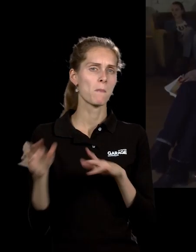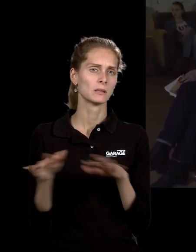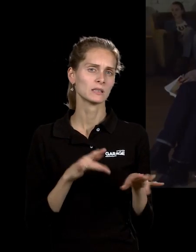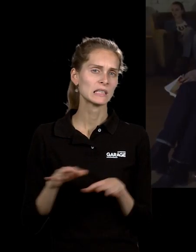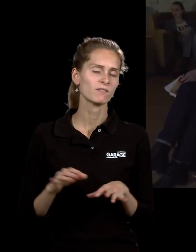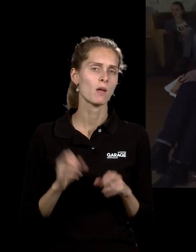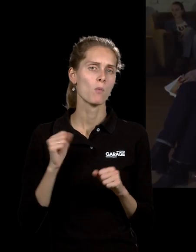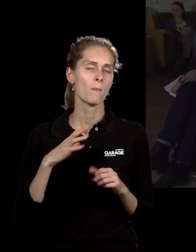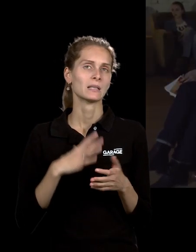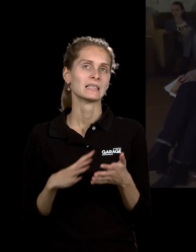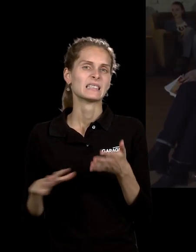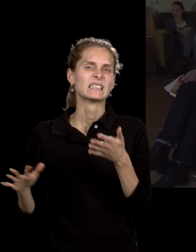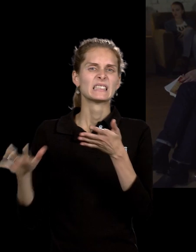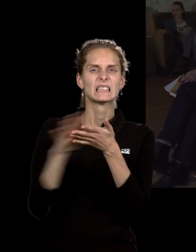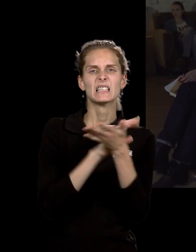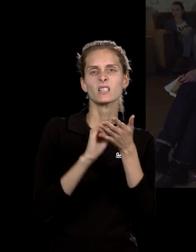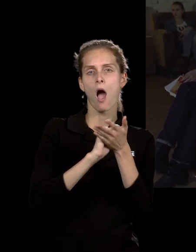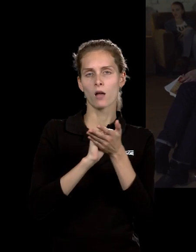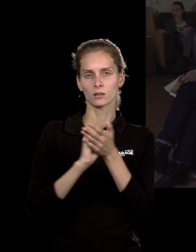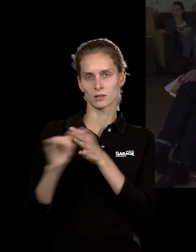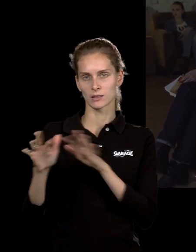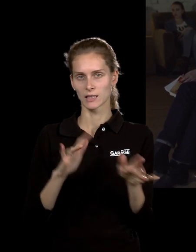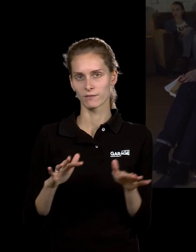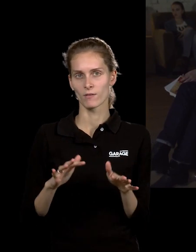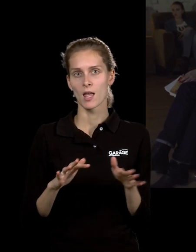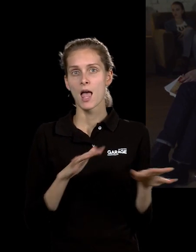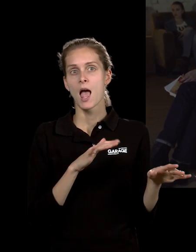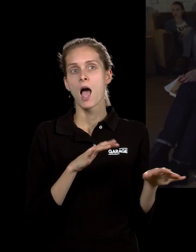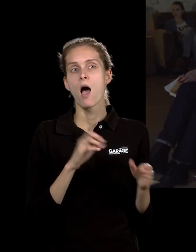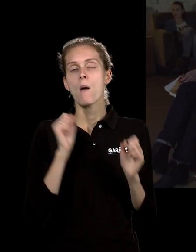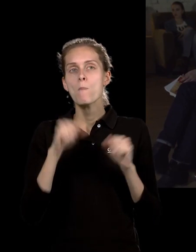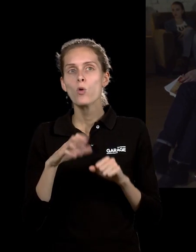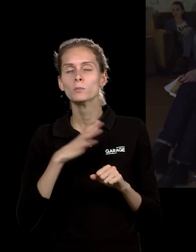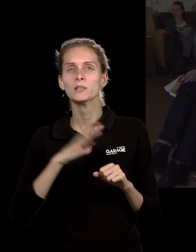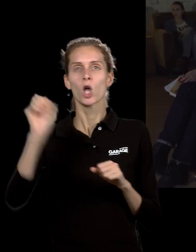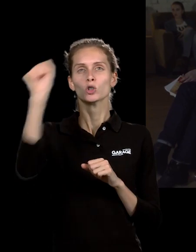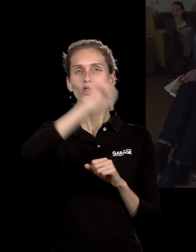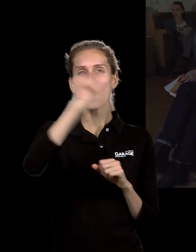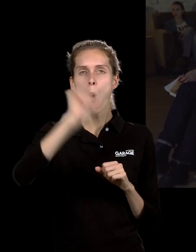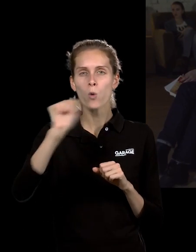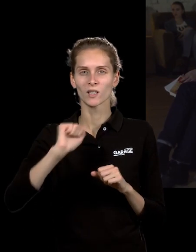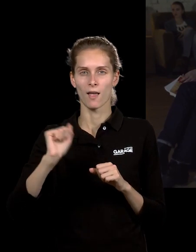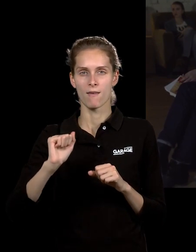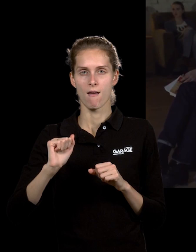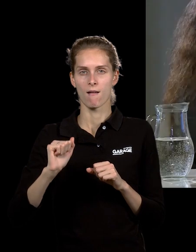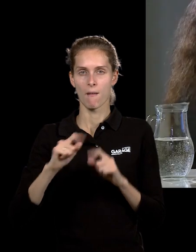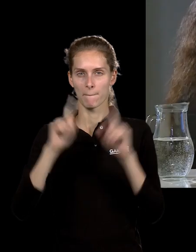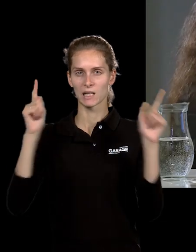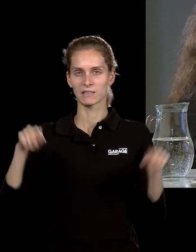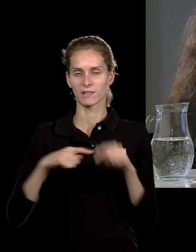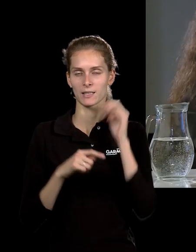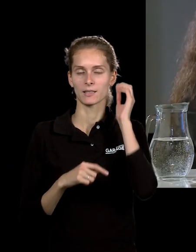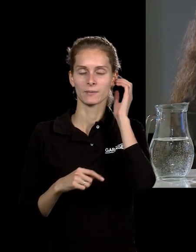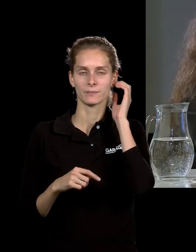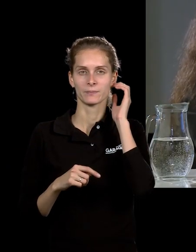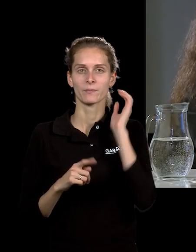может быть стирание действия, да, что произведение может быть стертое произведение. Ему очень хотелось сделать вот это стирание как жест.